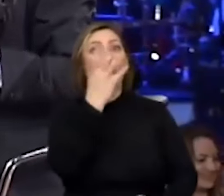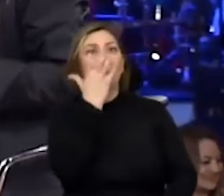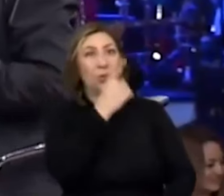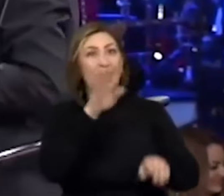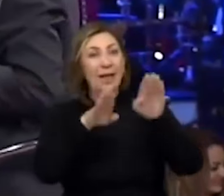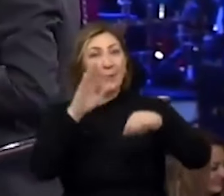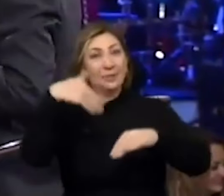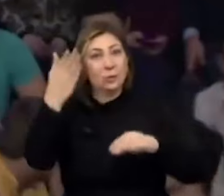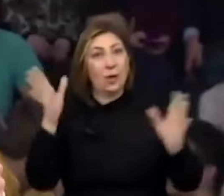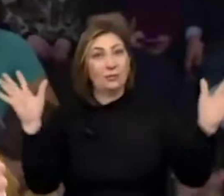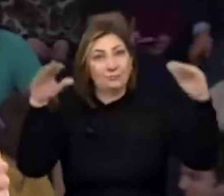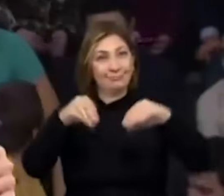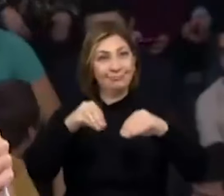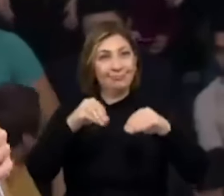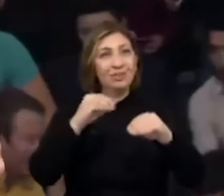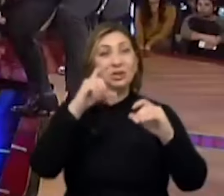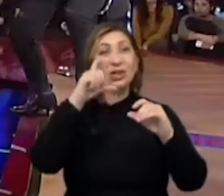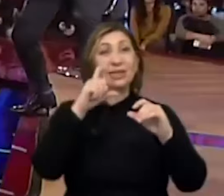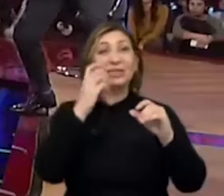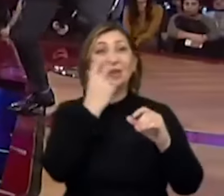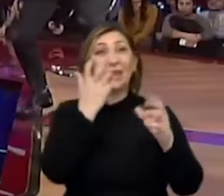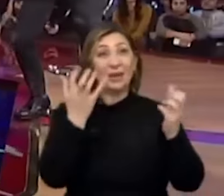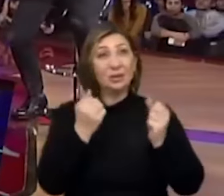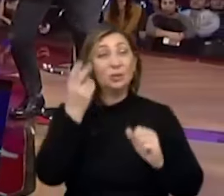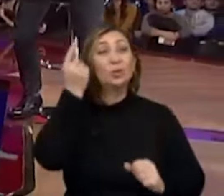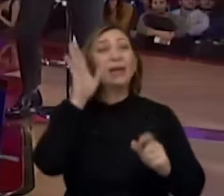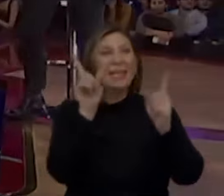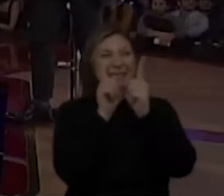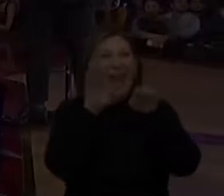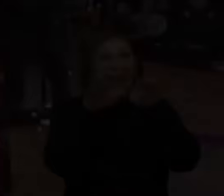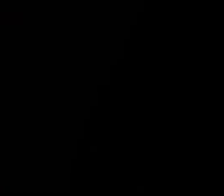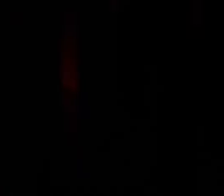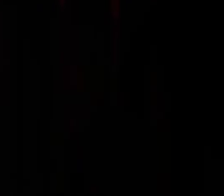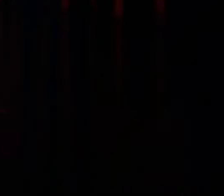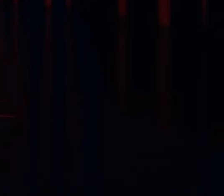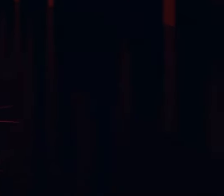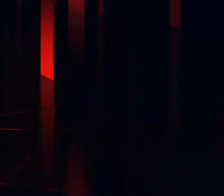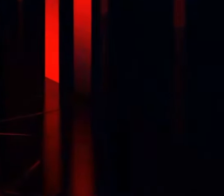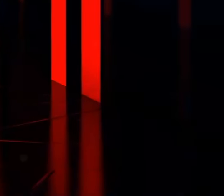bekliyorlar. Reklamlardan sonra izleyeceğiz ve Canan'ın şarkısını alacağız. Unutmayın, kısa reklam arası.